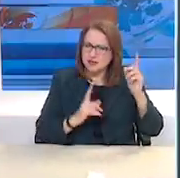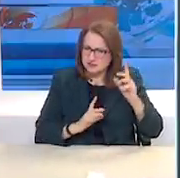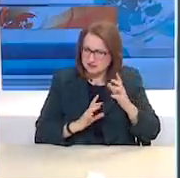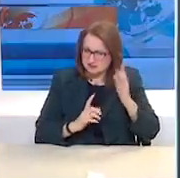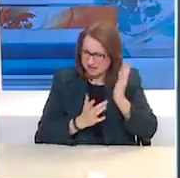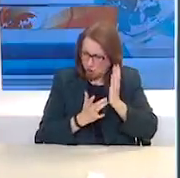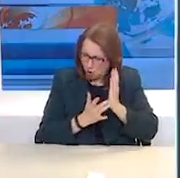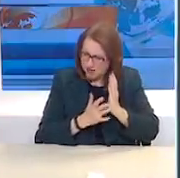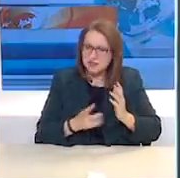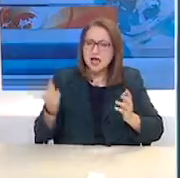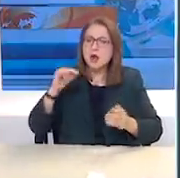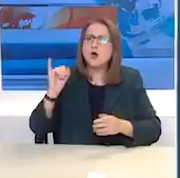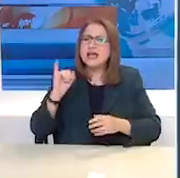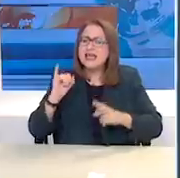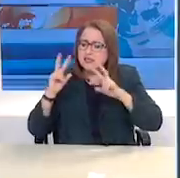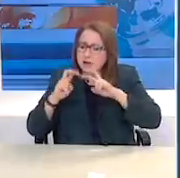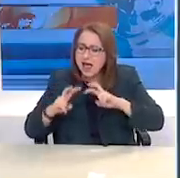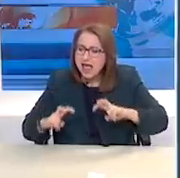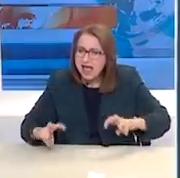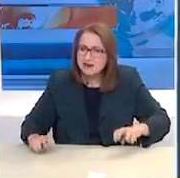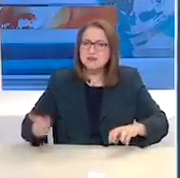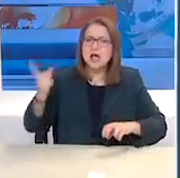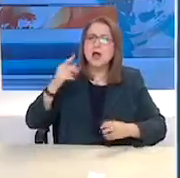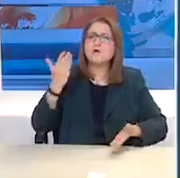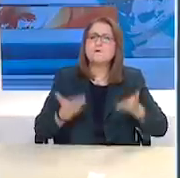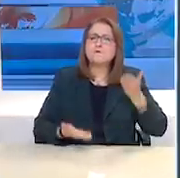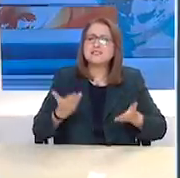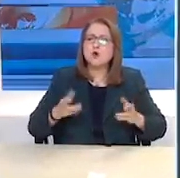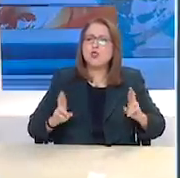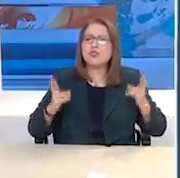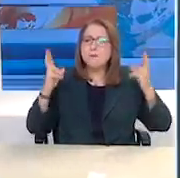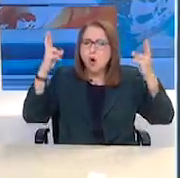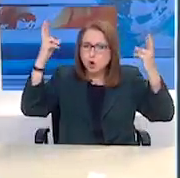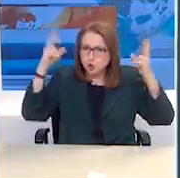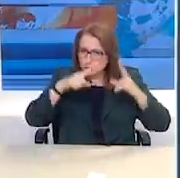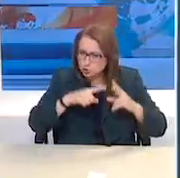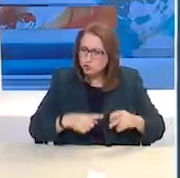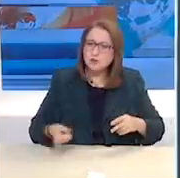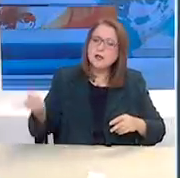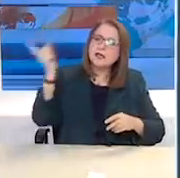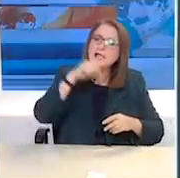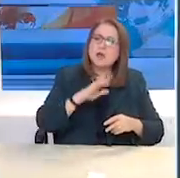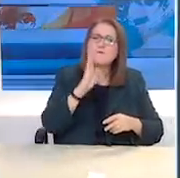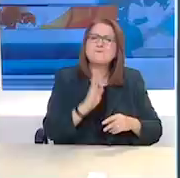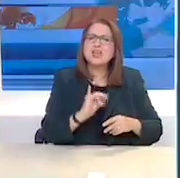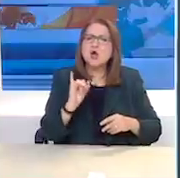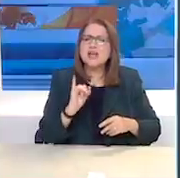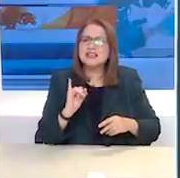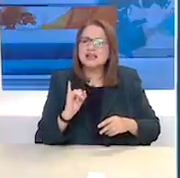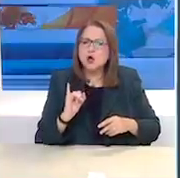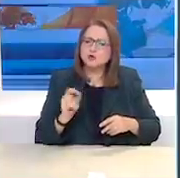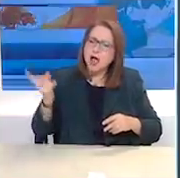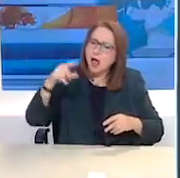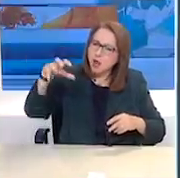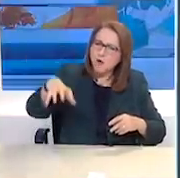Ίδρυμα Τεχνολογίας και Έρευνας, το Εθνικό Κέντρο Φυσικών Επιστημών Δημόκρητος, το Ερευνητικό Κέντρο Βιοιατρικών Επιστημών Αλέξανδρος